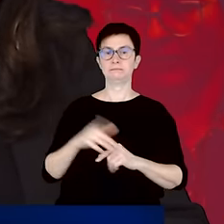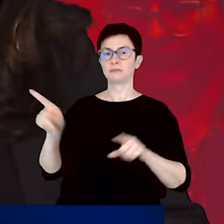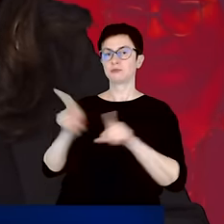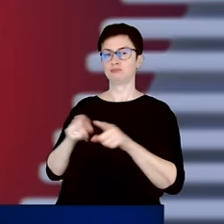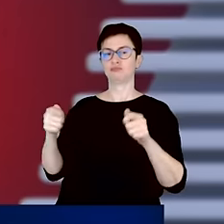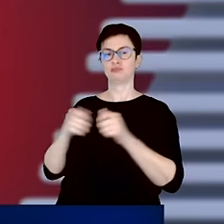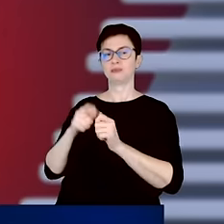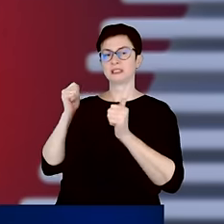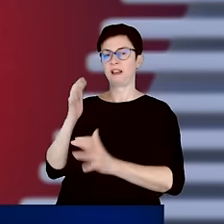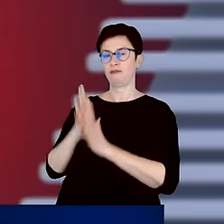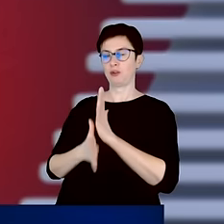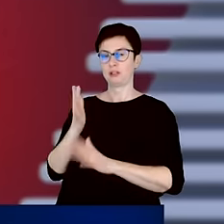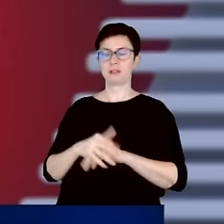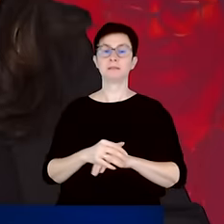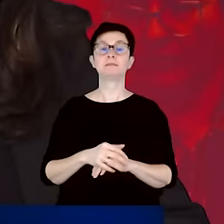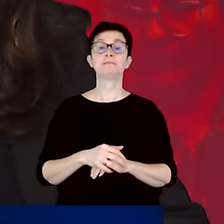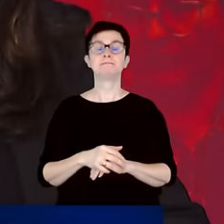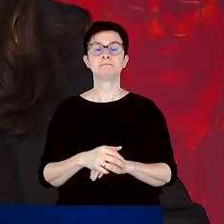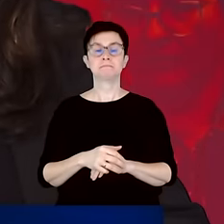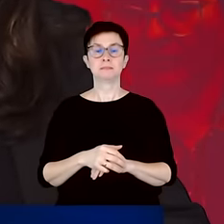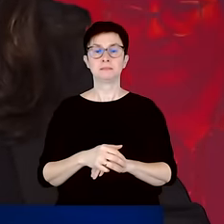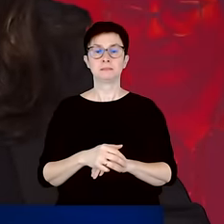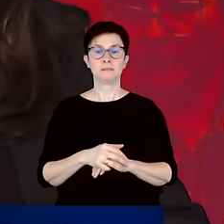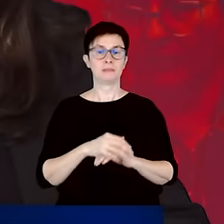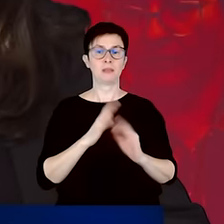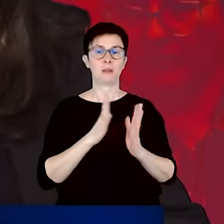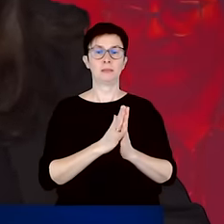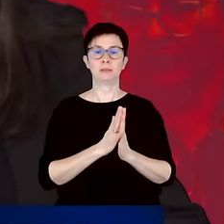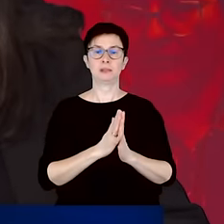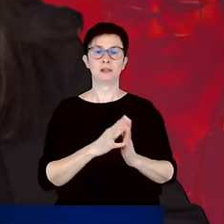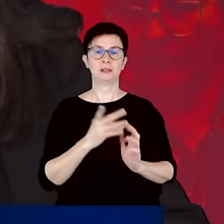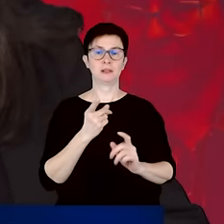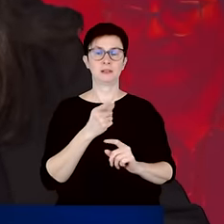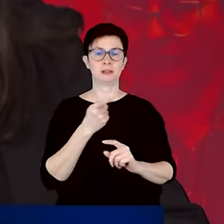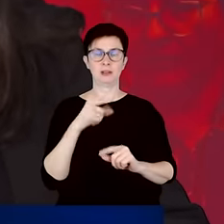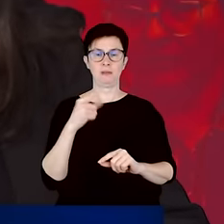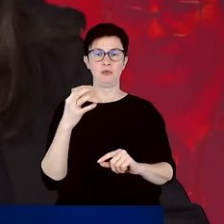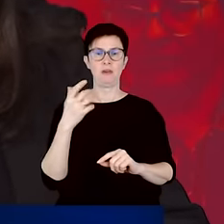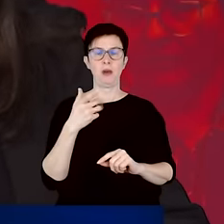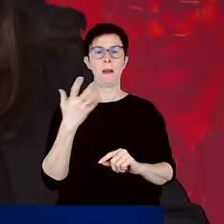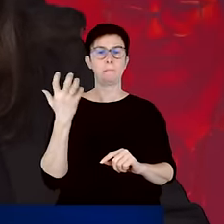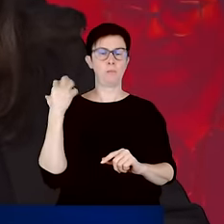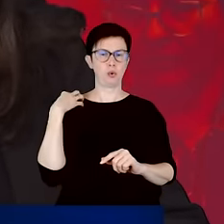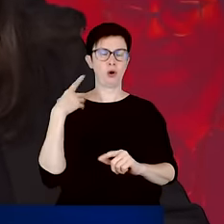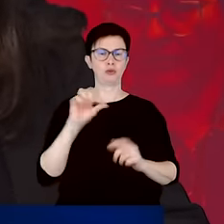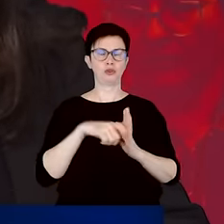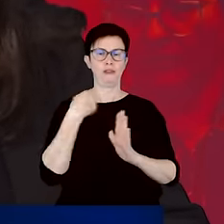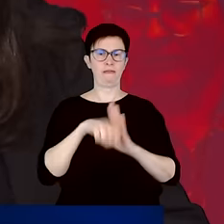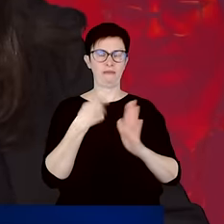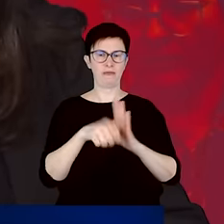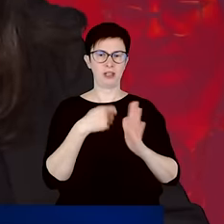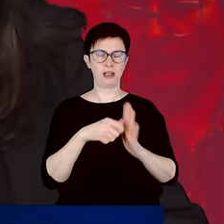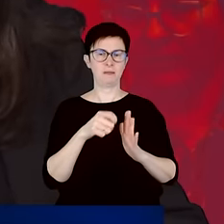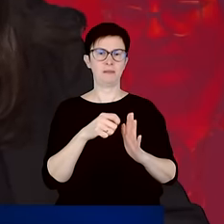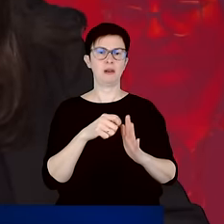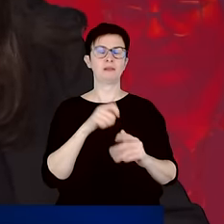panie pozwolą, nie oceniamy pozwolenia. Było panie... wiele pułkowników, czyli filmów, które były z powodu cenzury nie